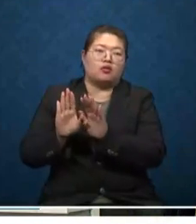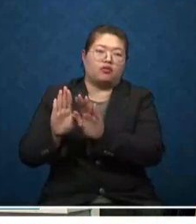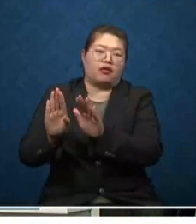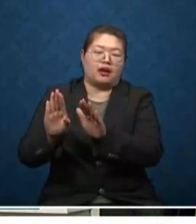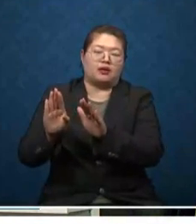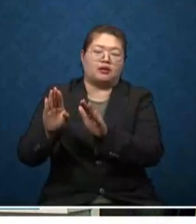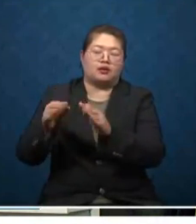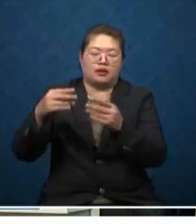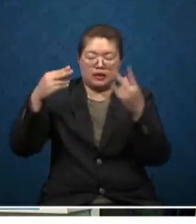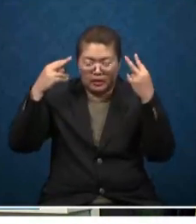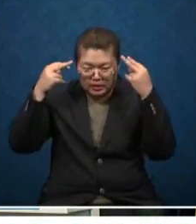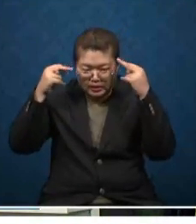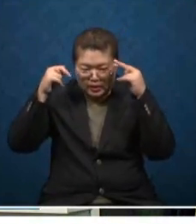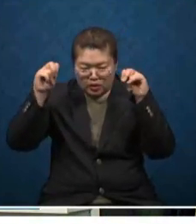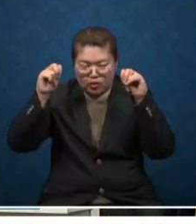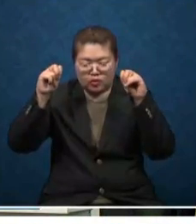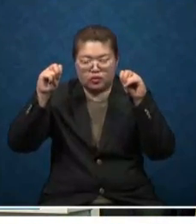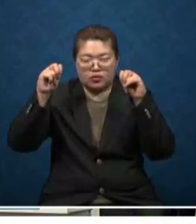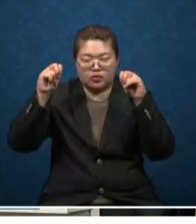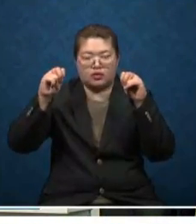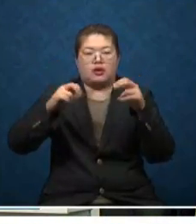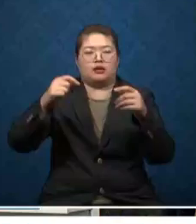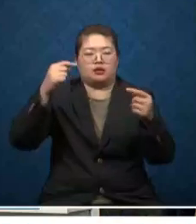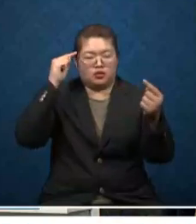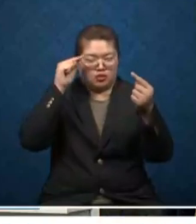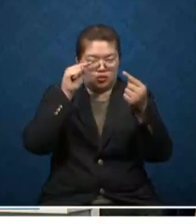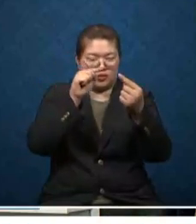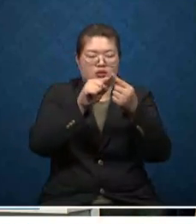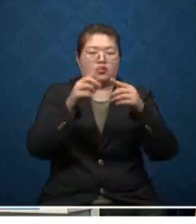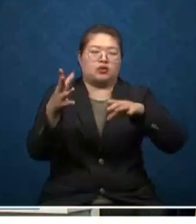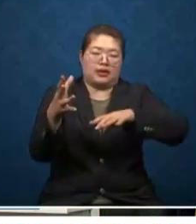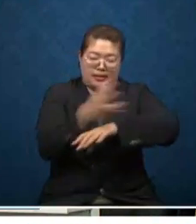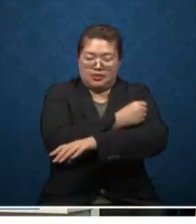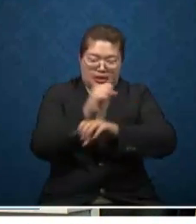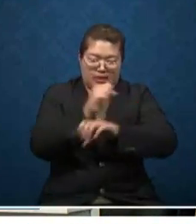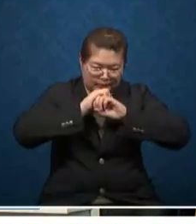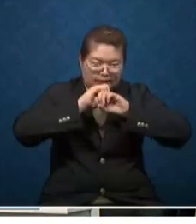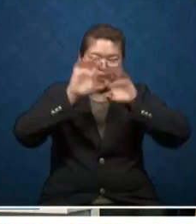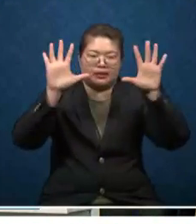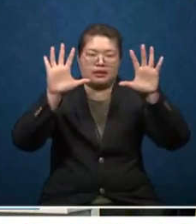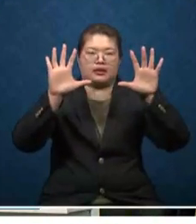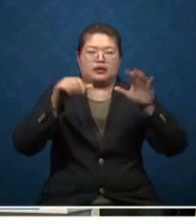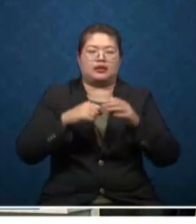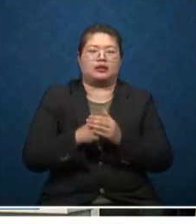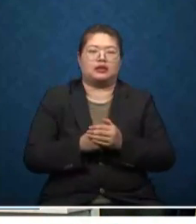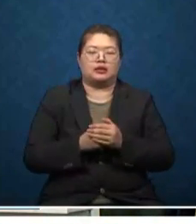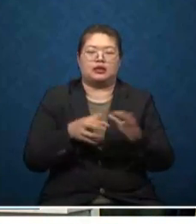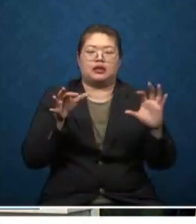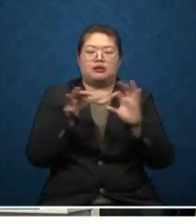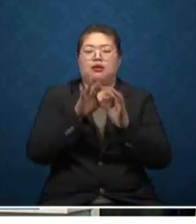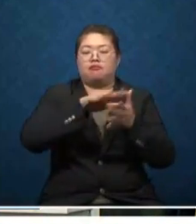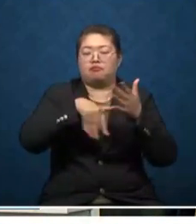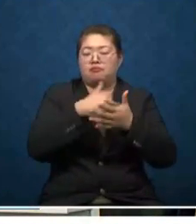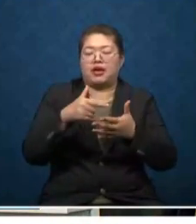นายกรัฐมนตรีในเรื่องของการแสดงเจตจำนงทางการเมืองที่ชัดเจนในกระบวนการของการปฏิรูปเพื่อ